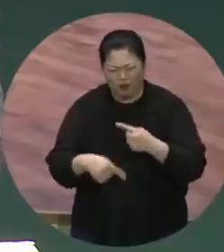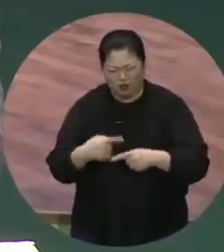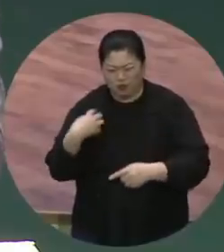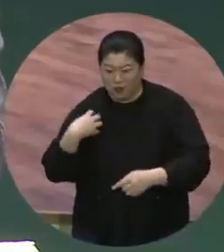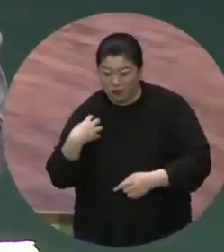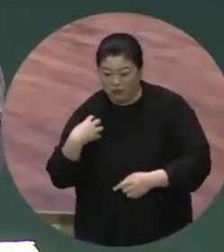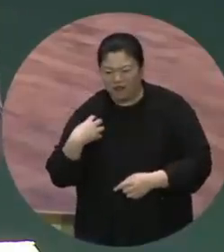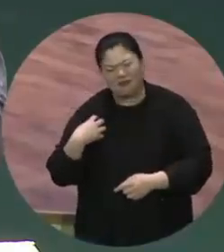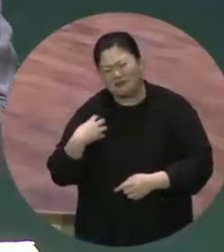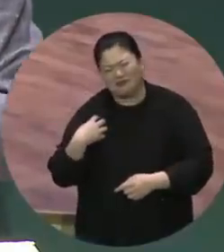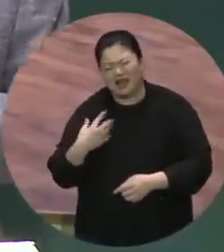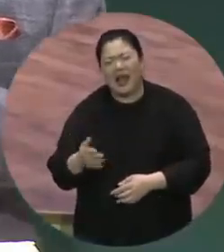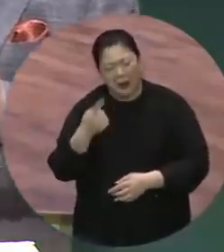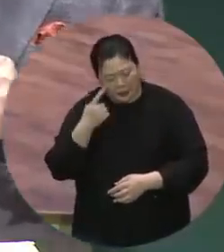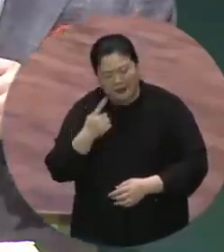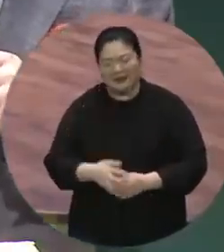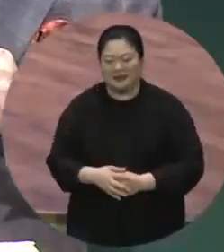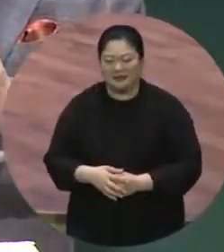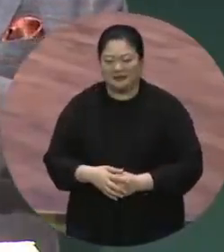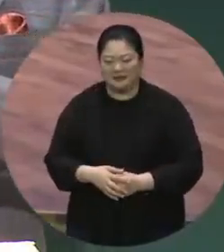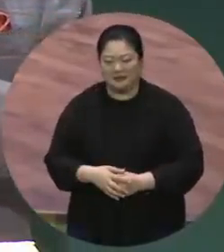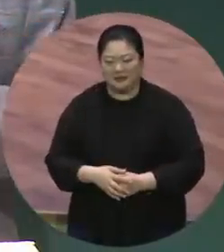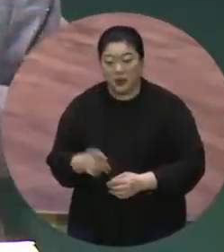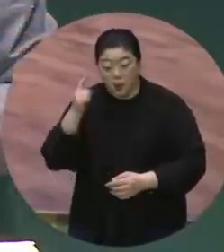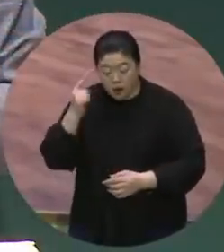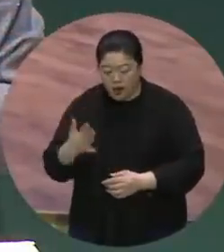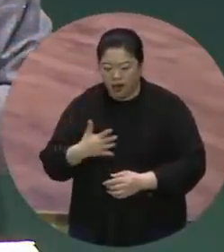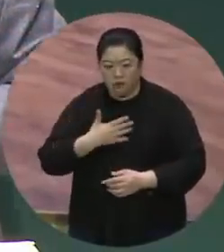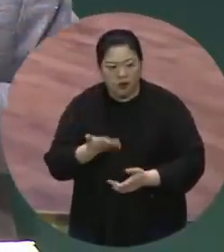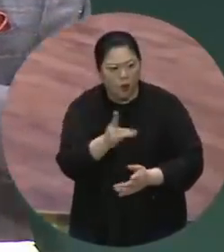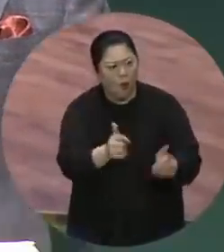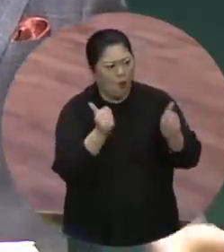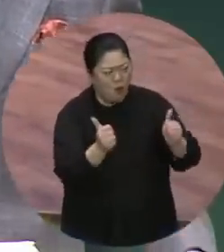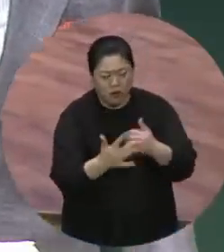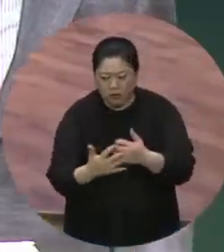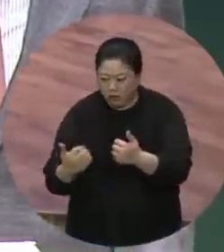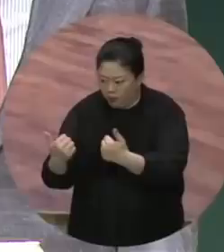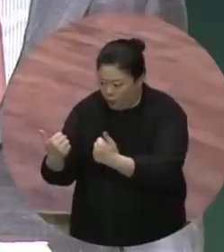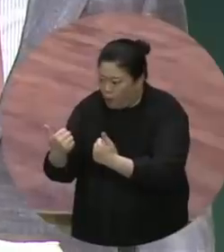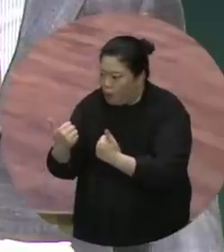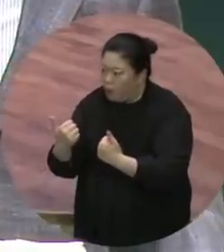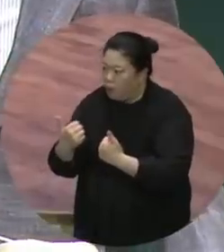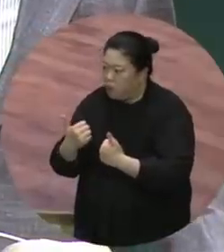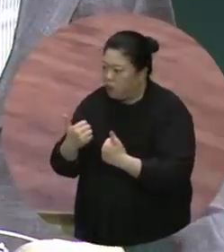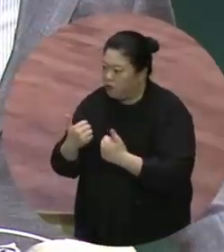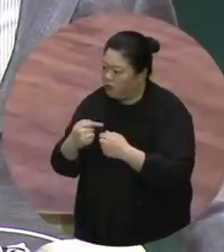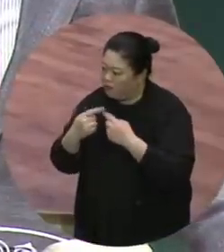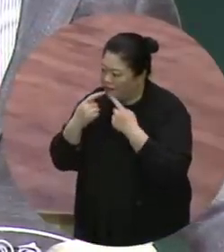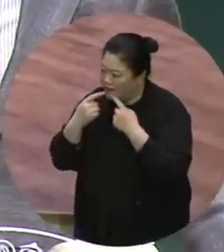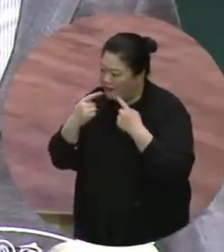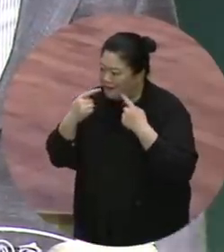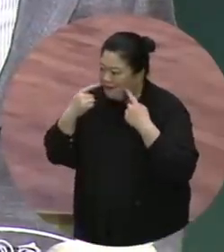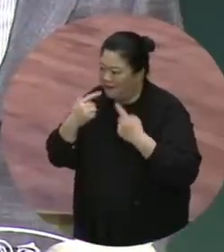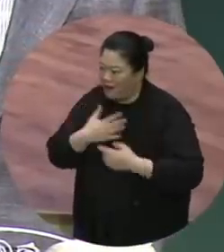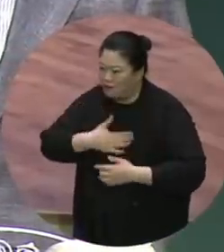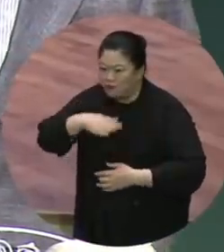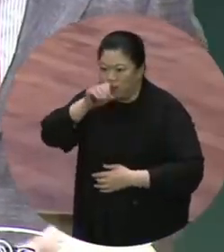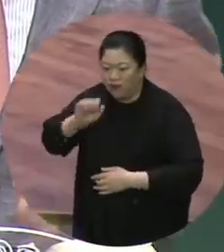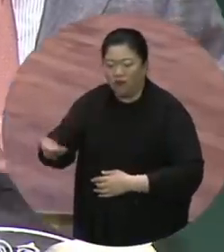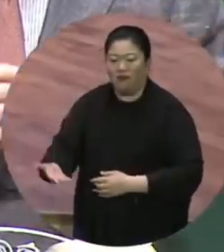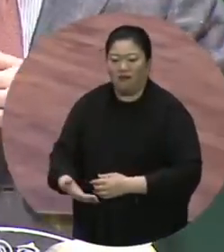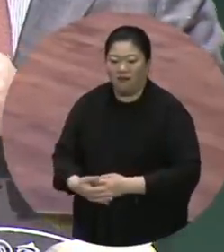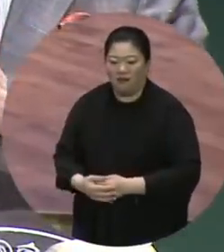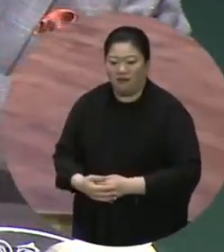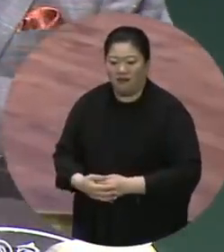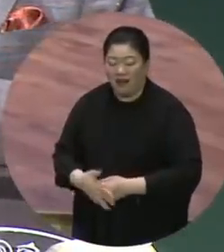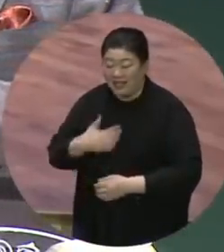무한도전이요. 행복함을 만들어가는 거요. 어? 만들어가 행복함을, 행복함 만드는 거요. 그저 주어지는